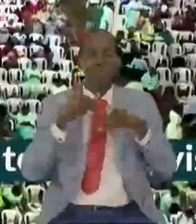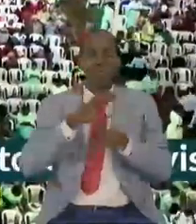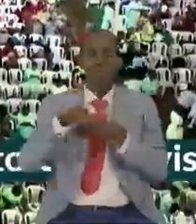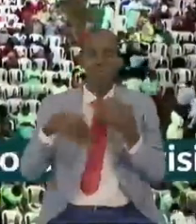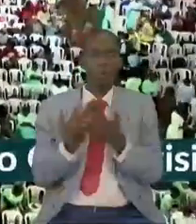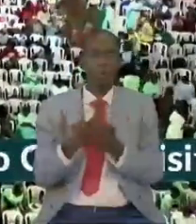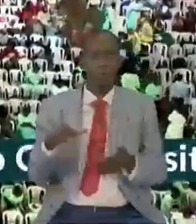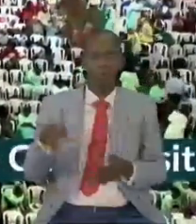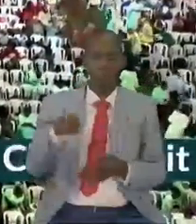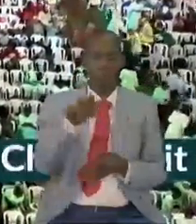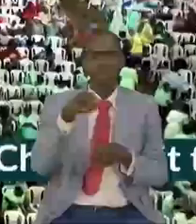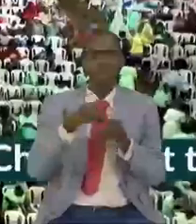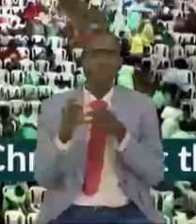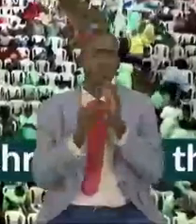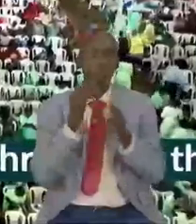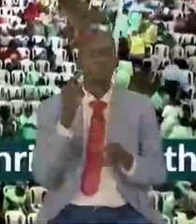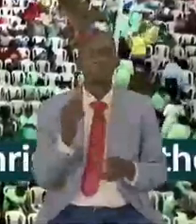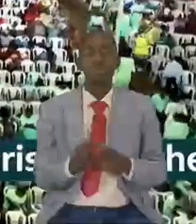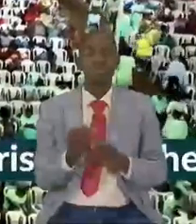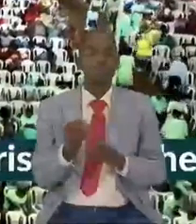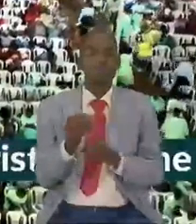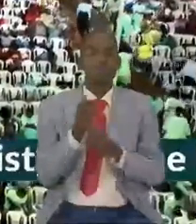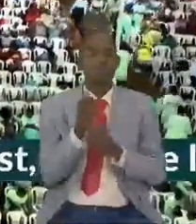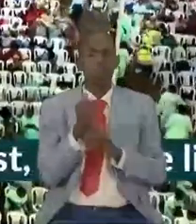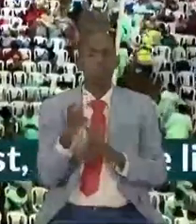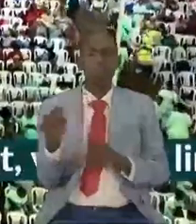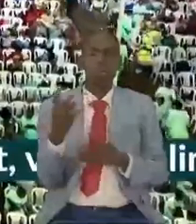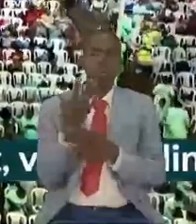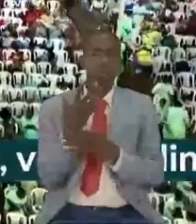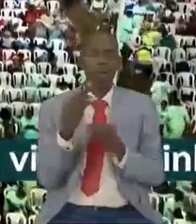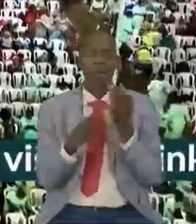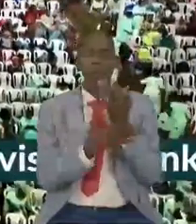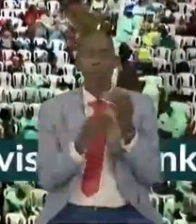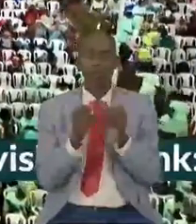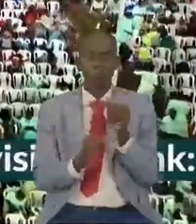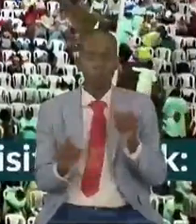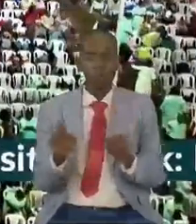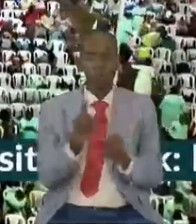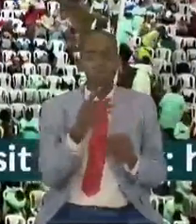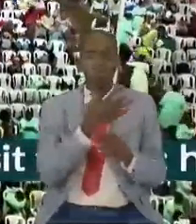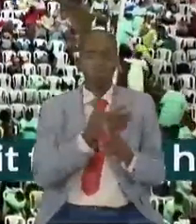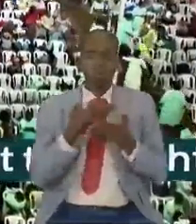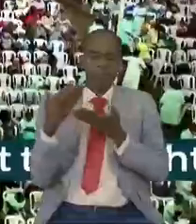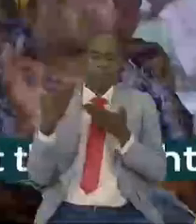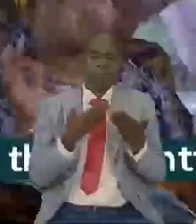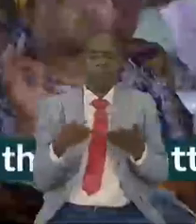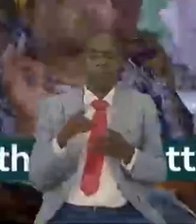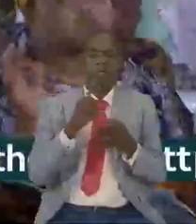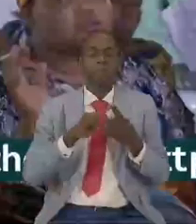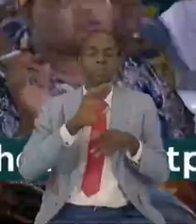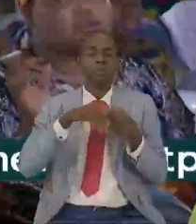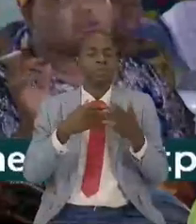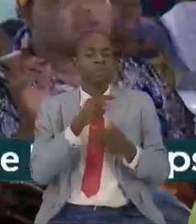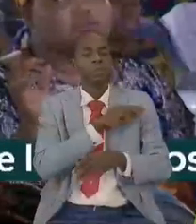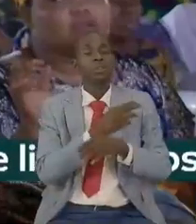de Jésus. Tiens la main de chacun et conduis-les au Dieu Tout-Puissant